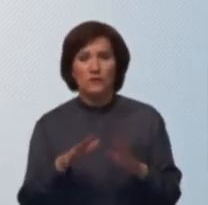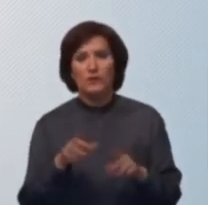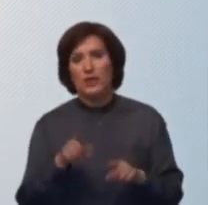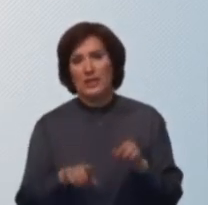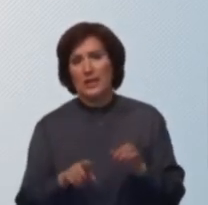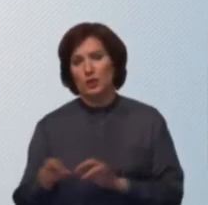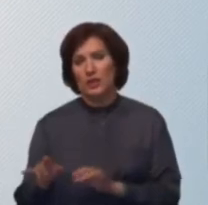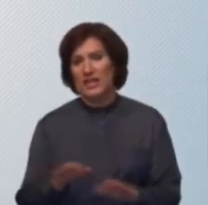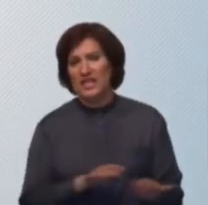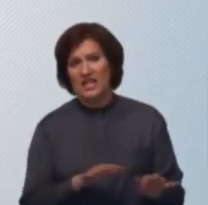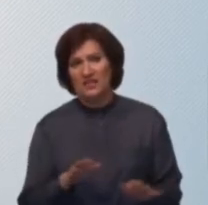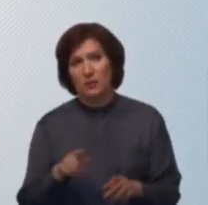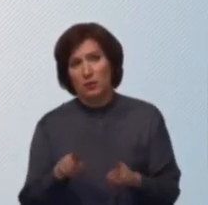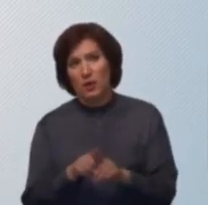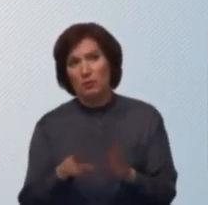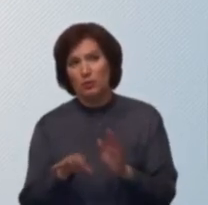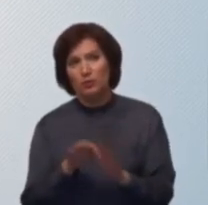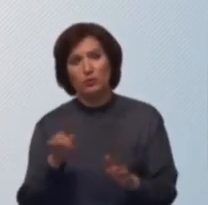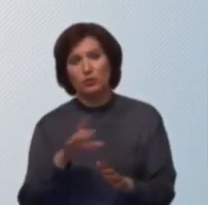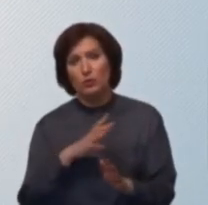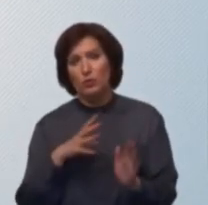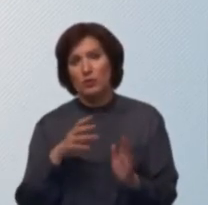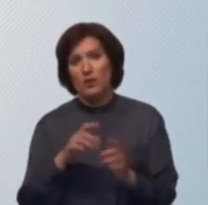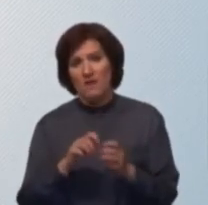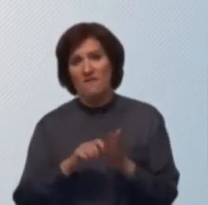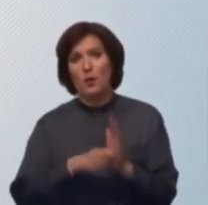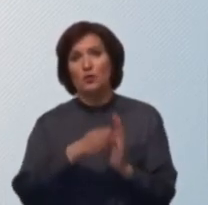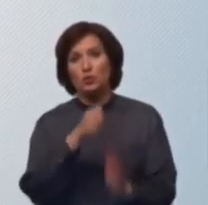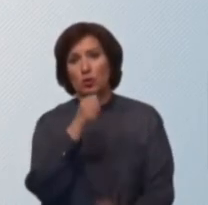некоторые действия. Ну, так вийшло, що був включений мікрофон.